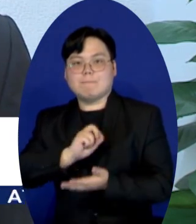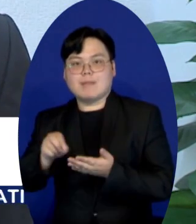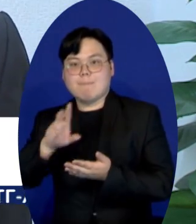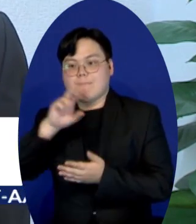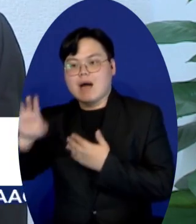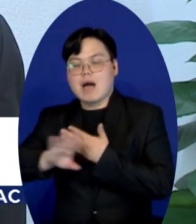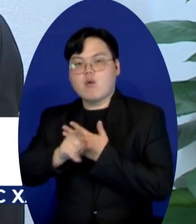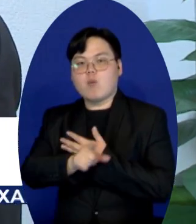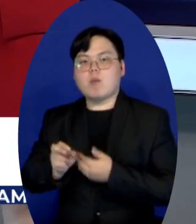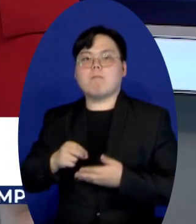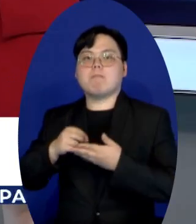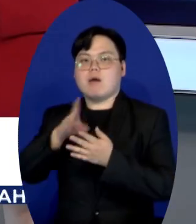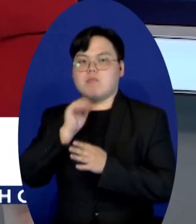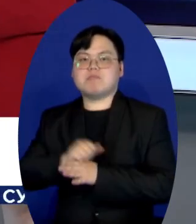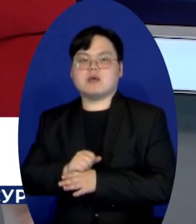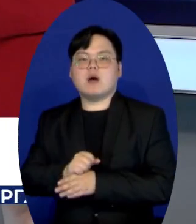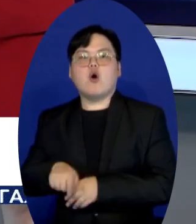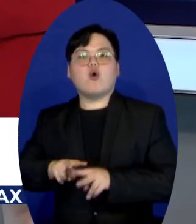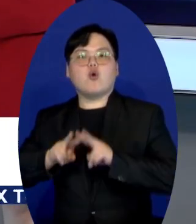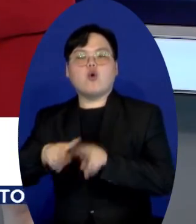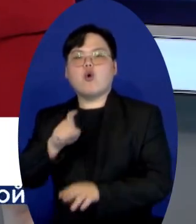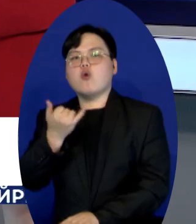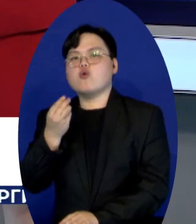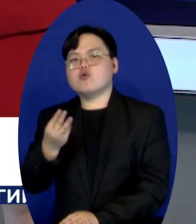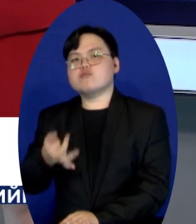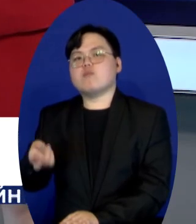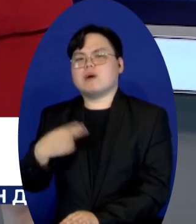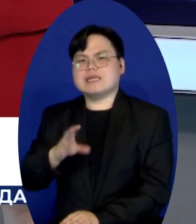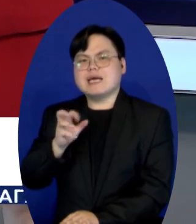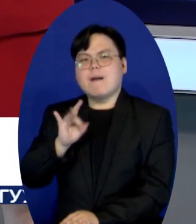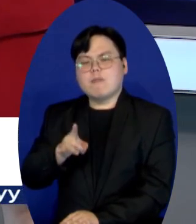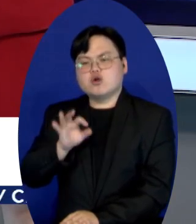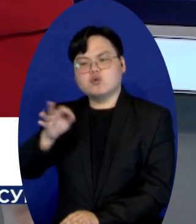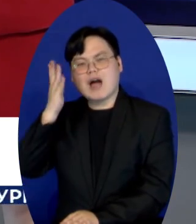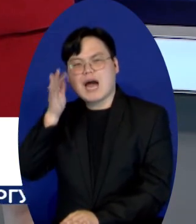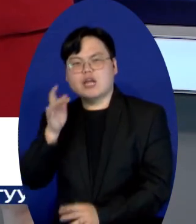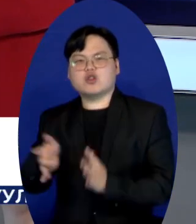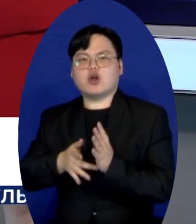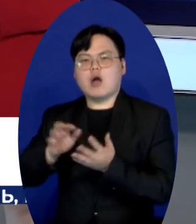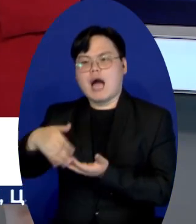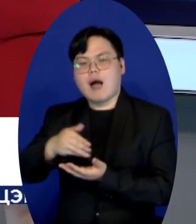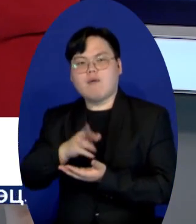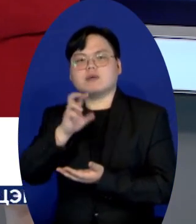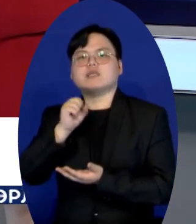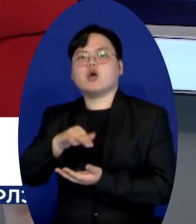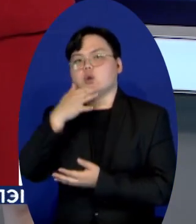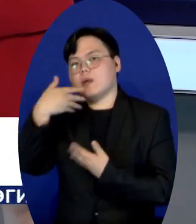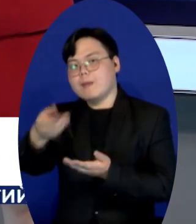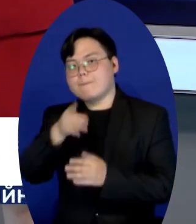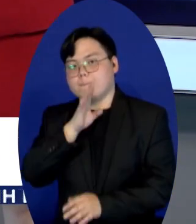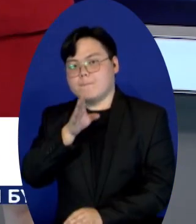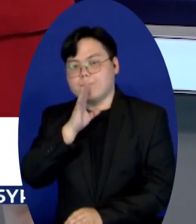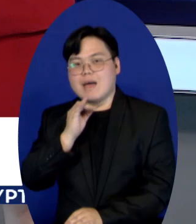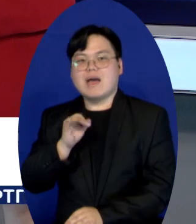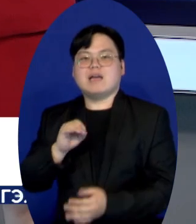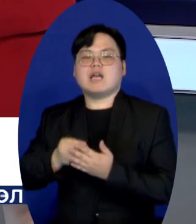өгөөд бэлтгэдэг байгаад. За үргэлжлүүлэн хуш модноос самрыг хэрхэн зөв арга технологиор одоо түүж авах вэ гэдэг зөвлөмжийг хүргэе. За